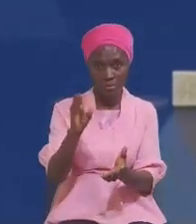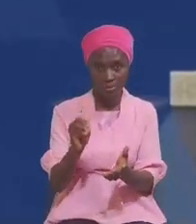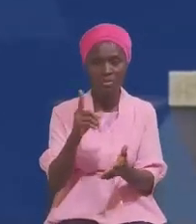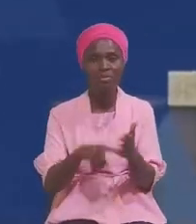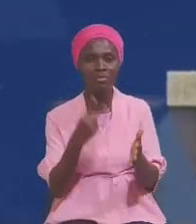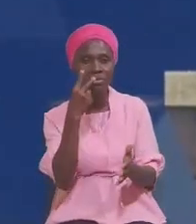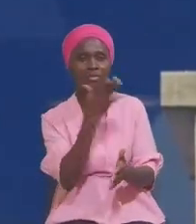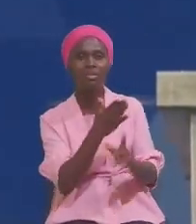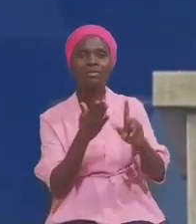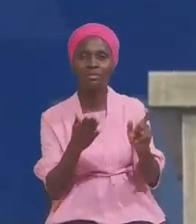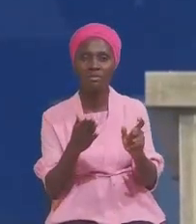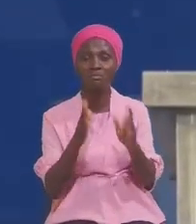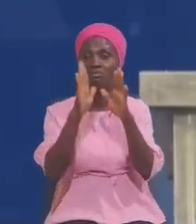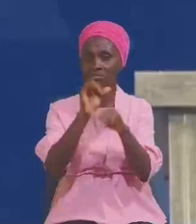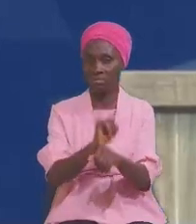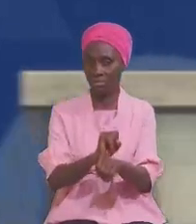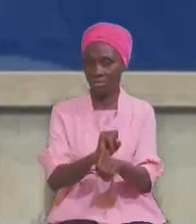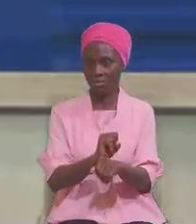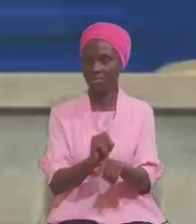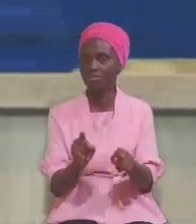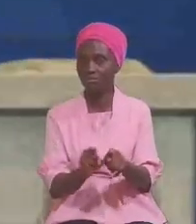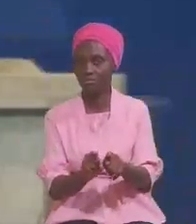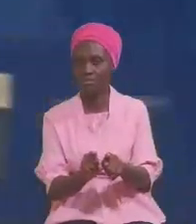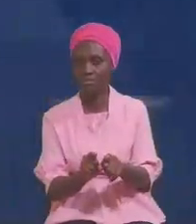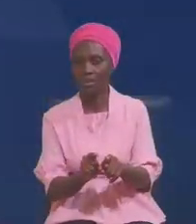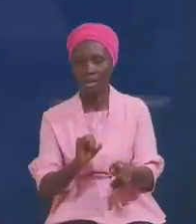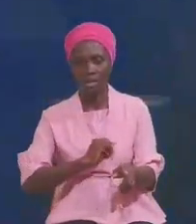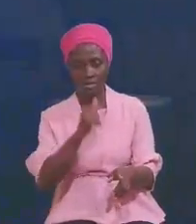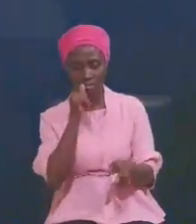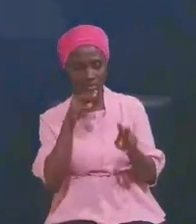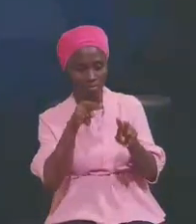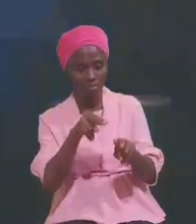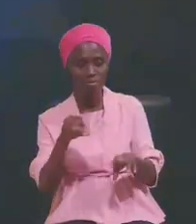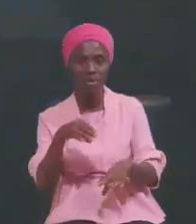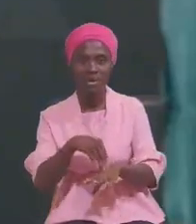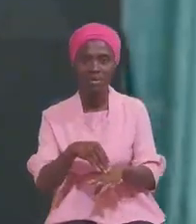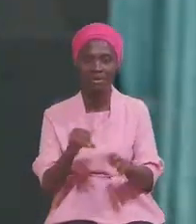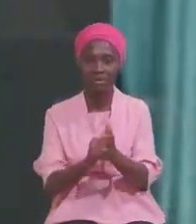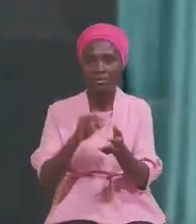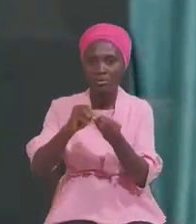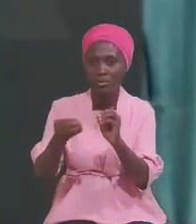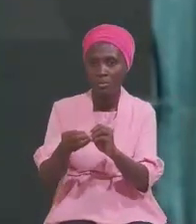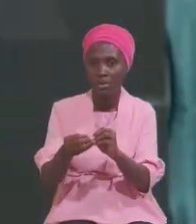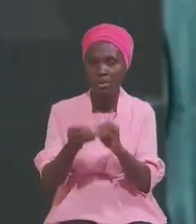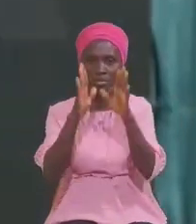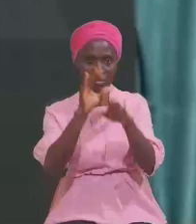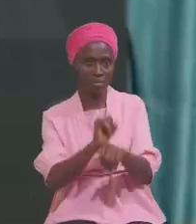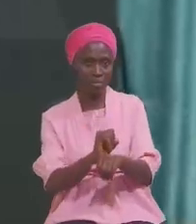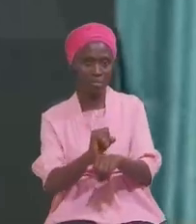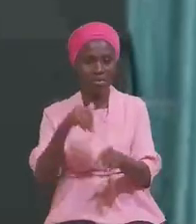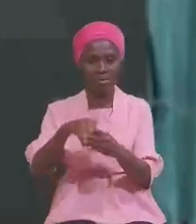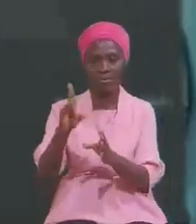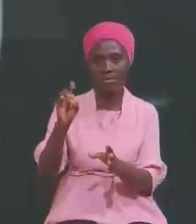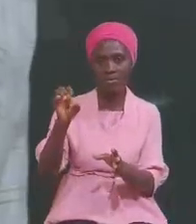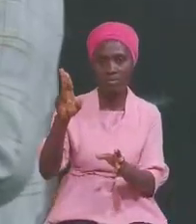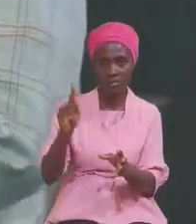Exode, qu'est-ce qu'on voit là-bas? Miracle. Et je vois nombre, miracle. Deutéronome, miracle. Et puis, là,